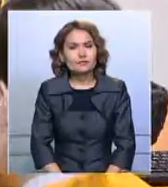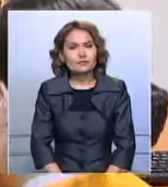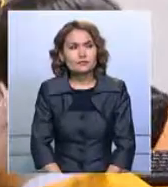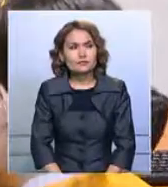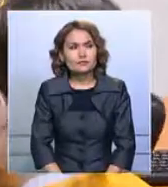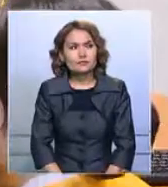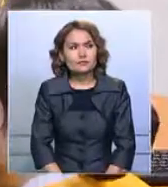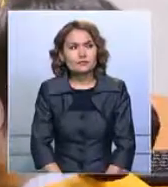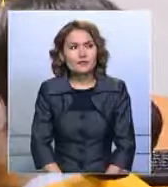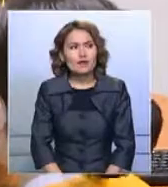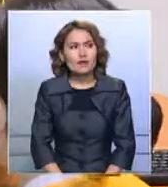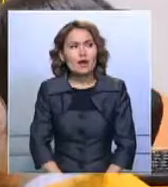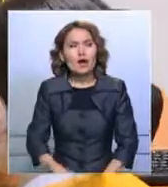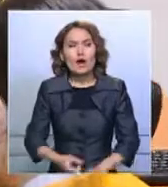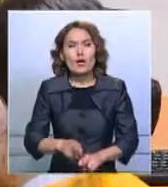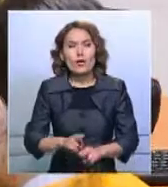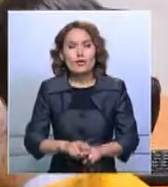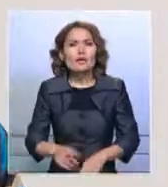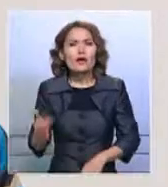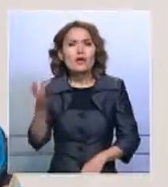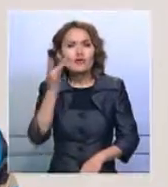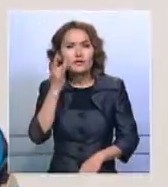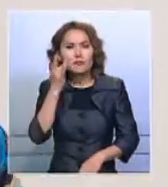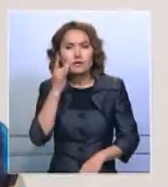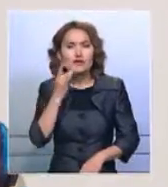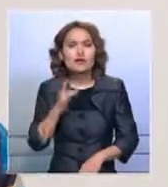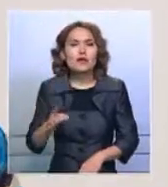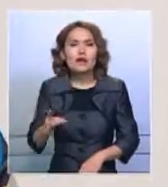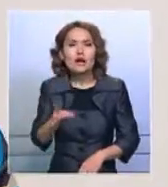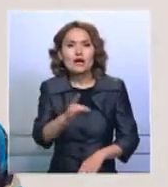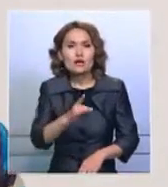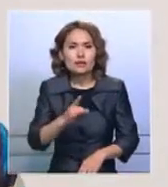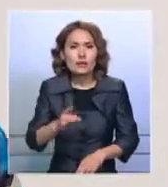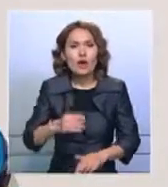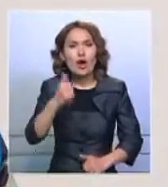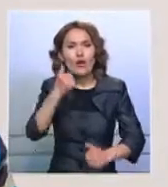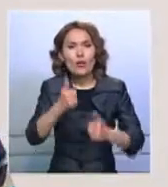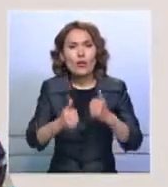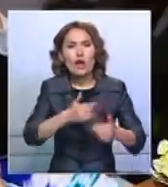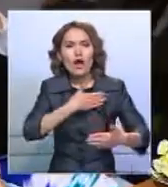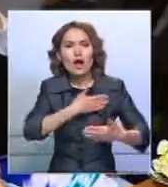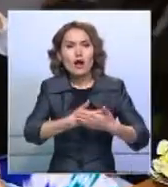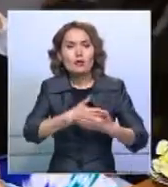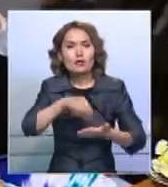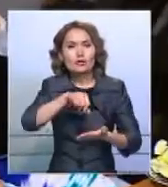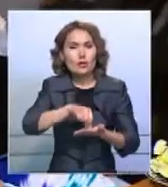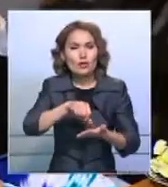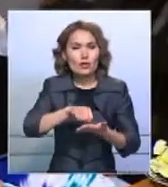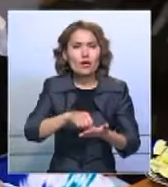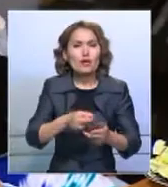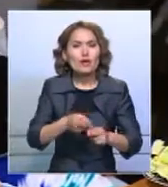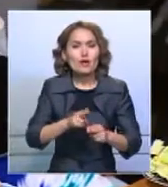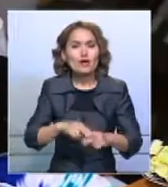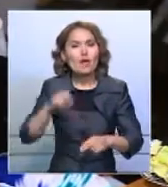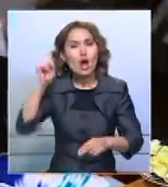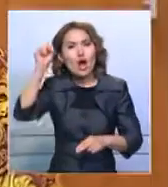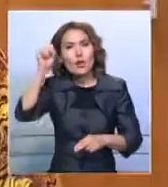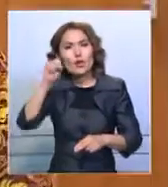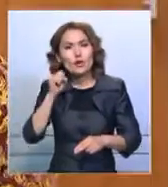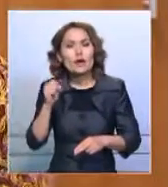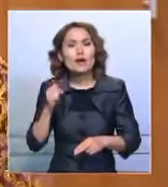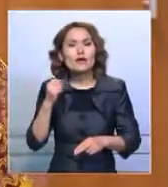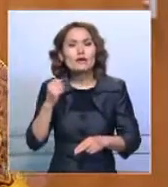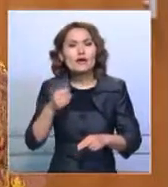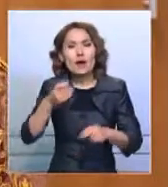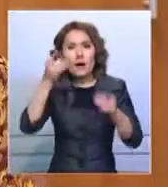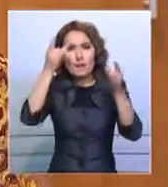Алатау. Фарангиз Жарасым Республикалық жастар бірлестігінің белсенді әрі шығармашыл мүшесі. Бұған қоса өзбек этномәдени